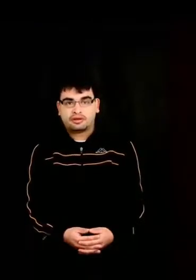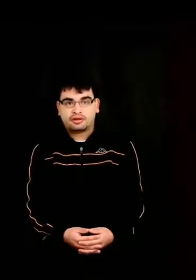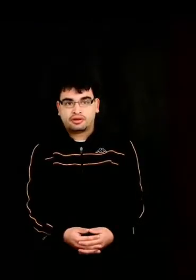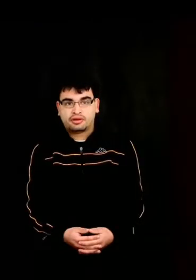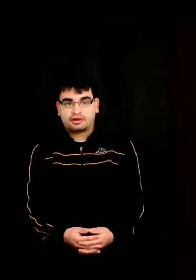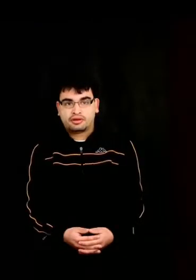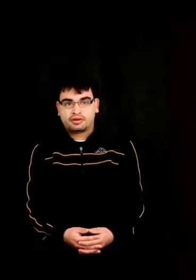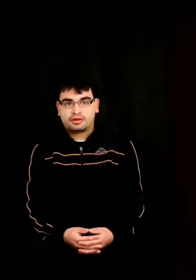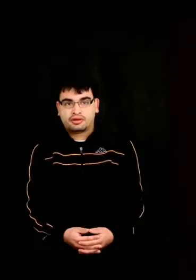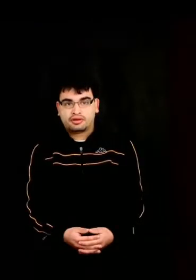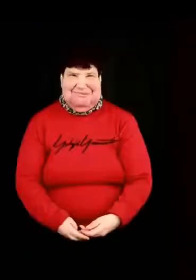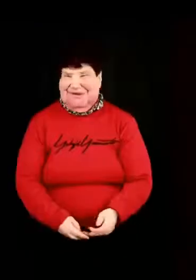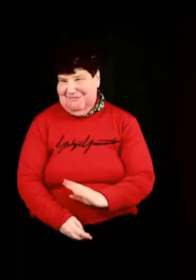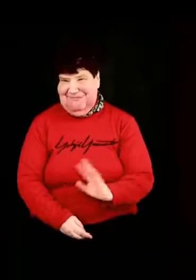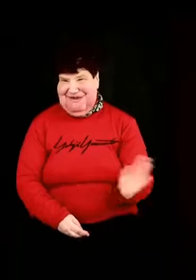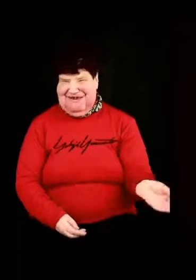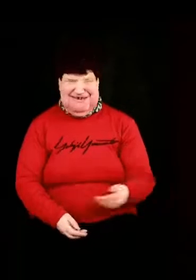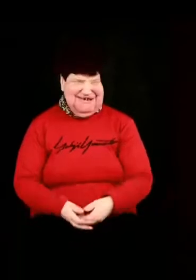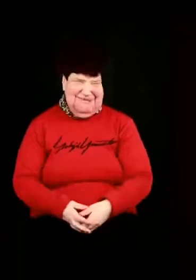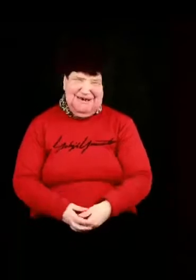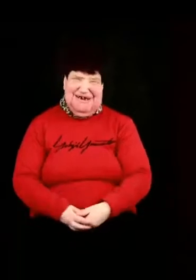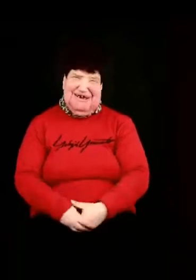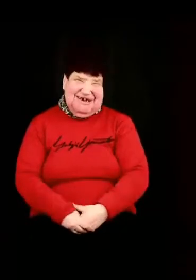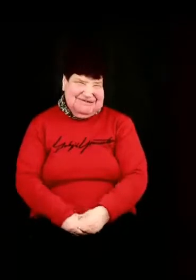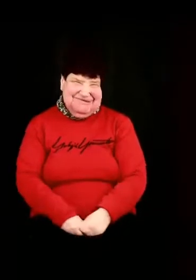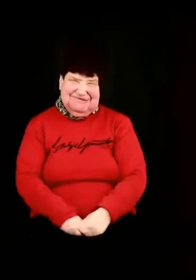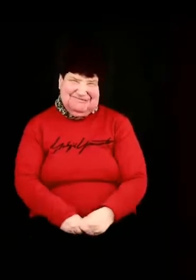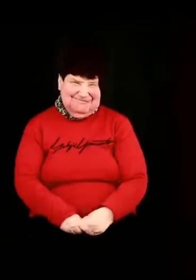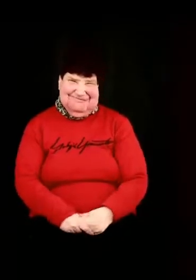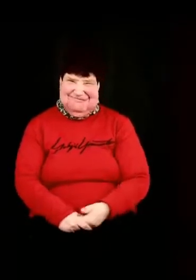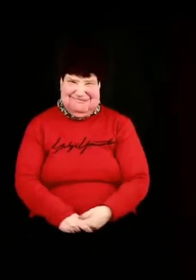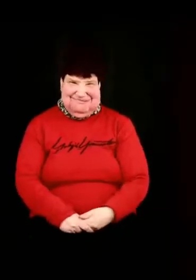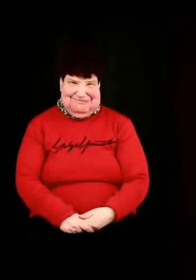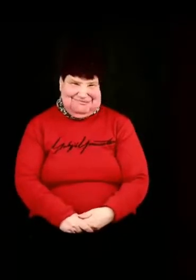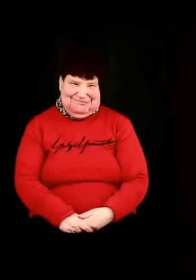avevo questo sogno. Se mai essere mai là.